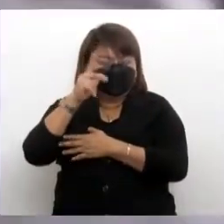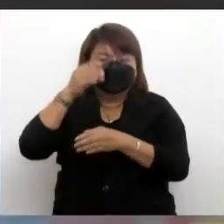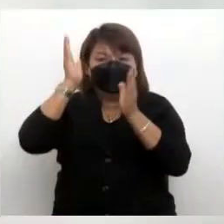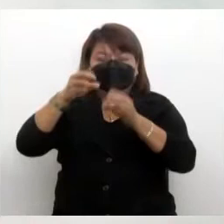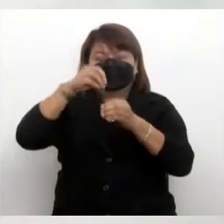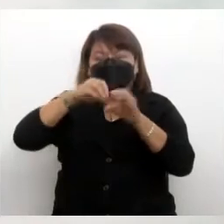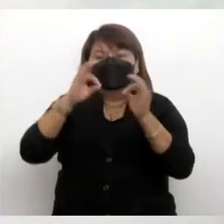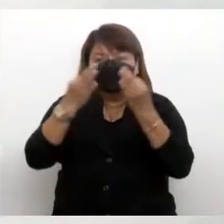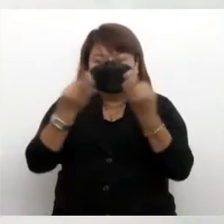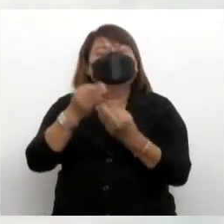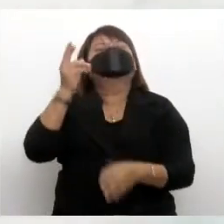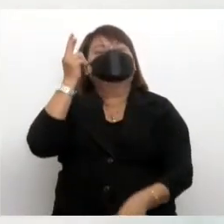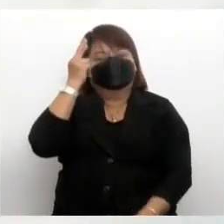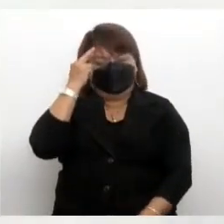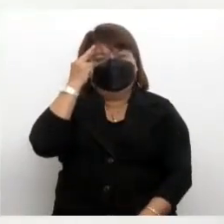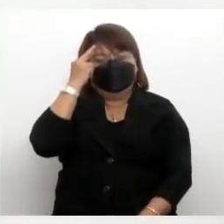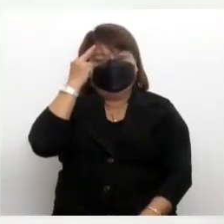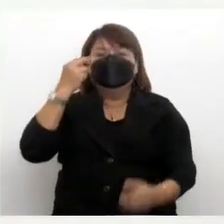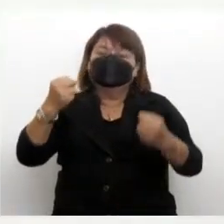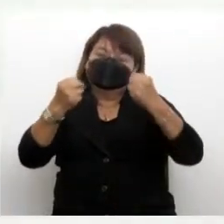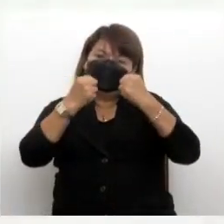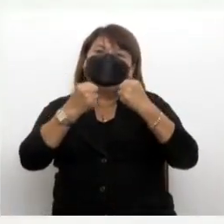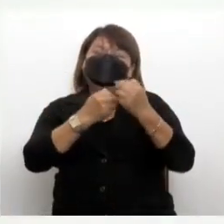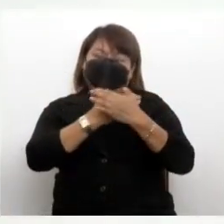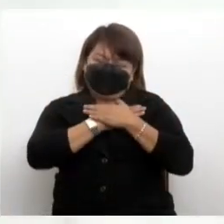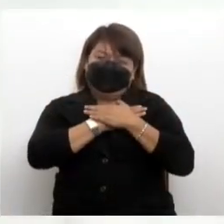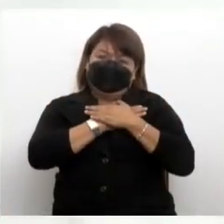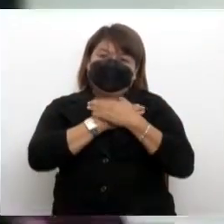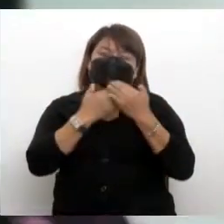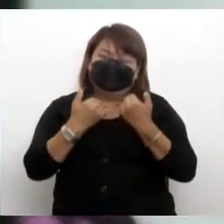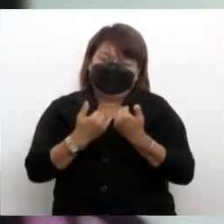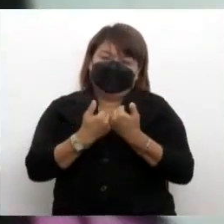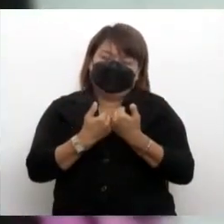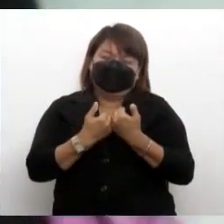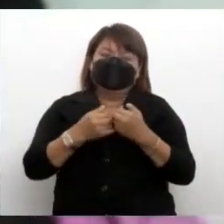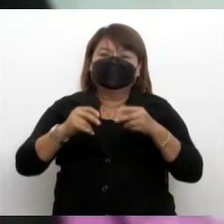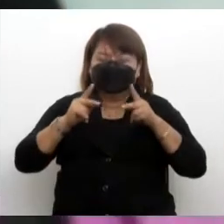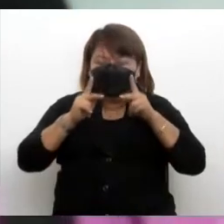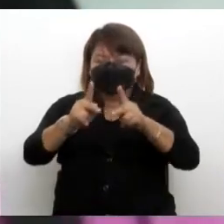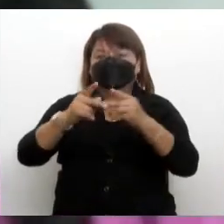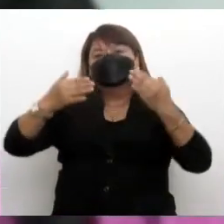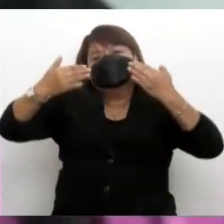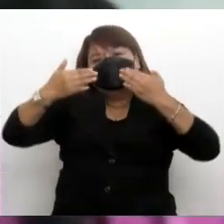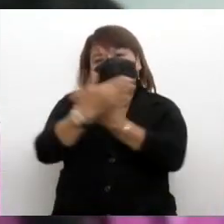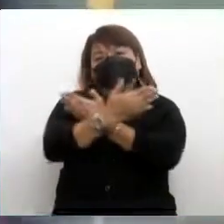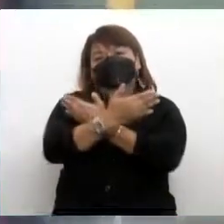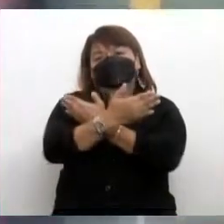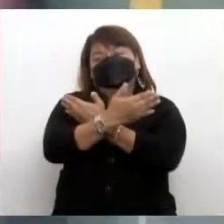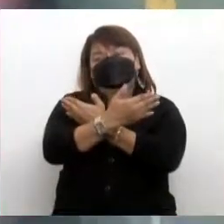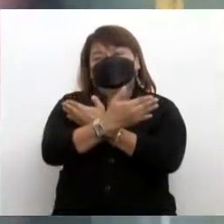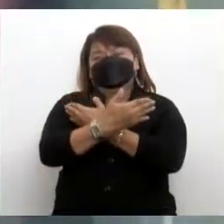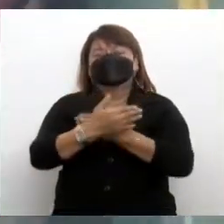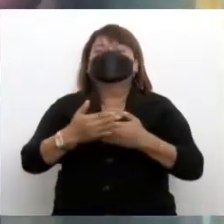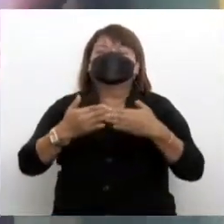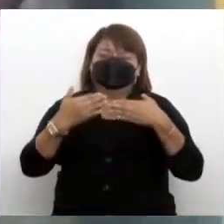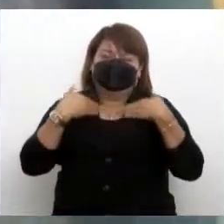รับรู้ได้ถึงพลังแห่งความรักของพวกเขาเหล่านั้นและกล้าที่จะเปลี่ยนแปลงความเปี่ยมสุขก็